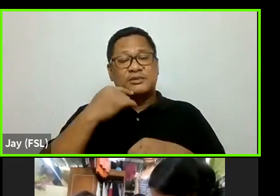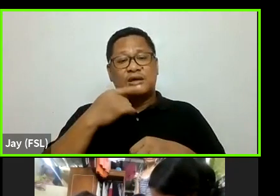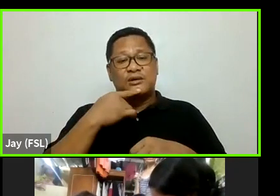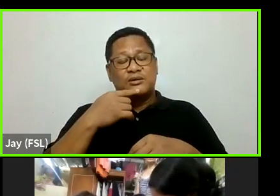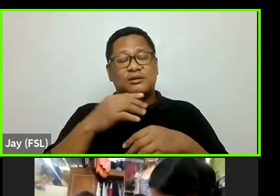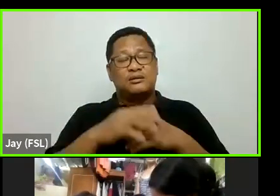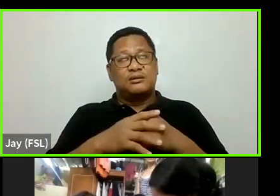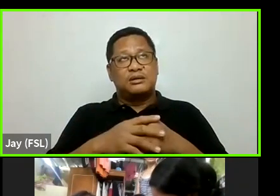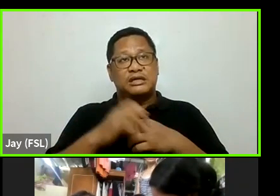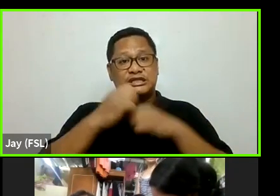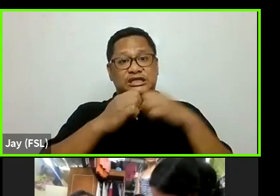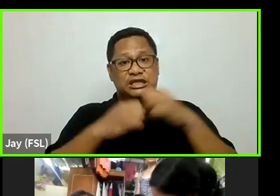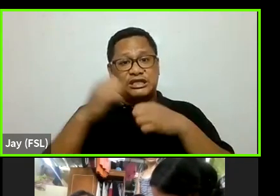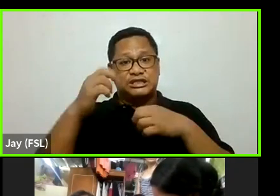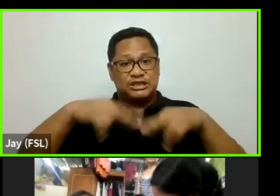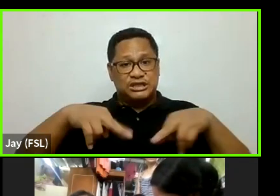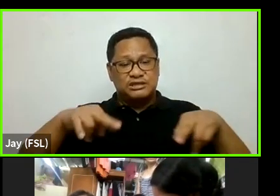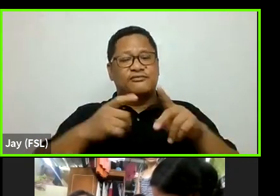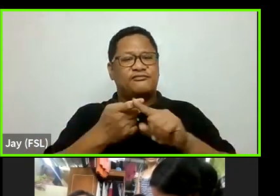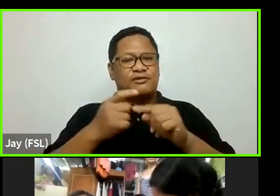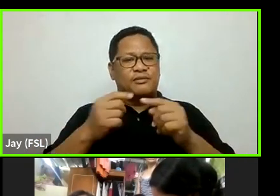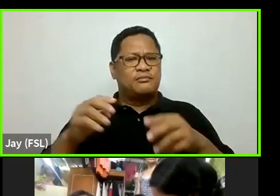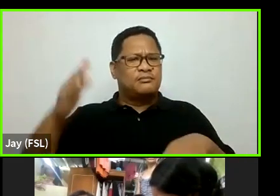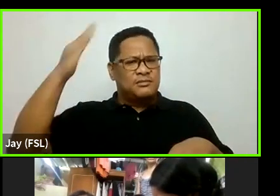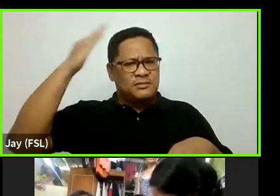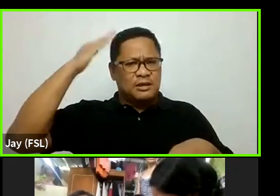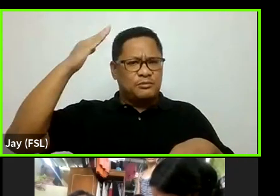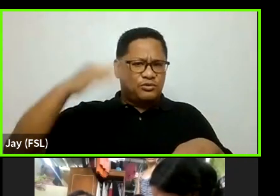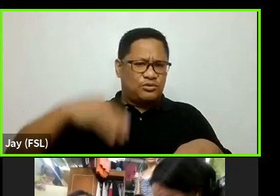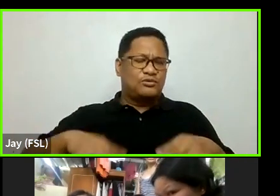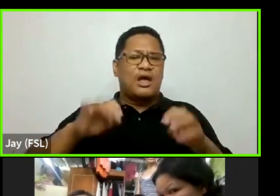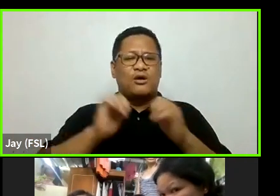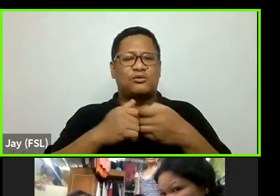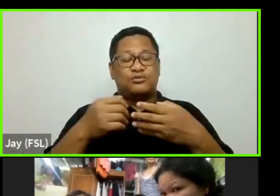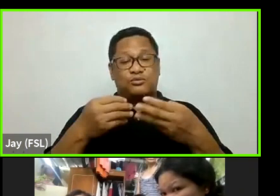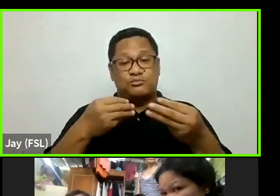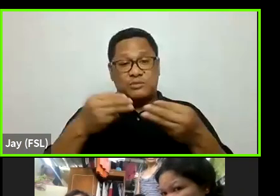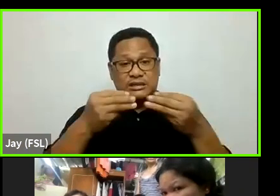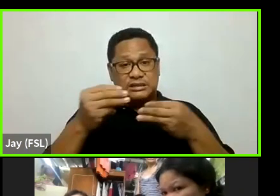math side. So, from top to bottom, how to run a corporation, how to...